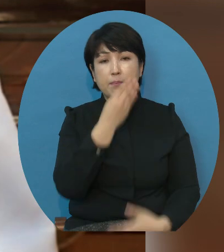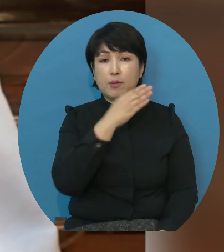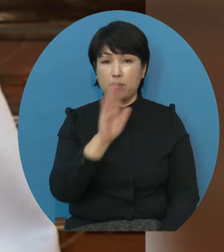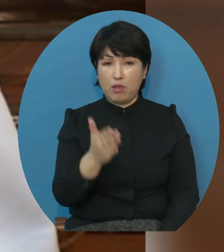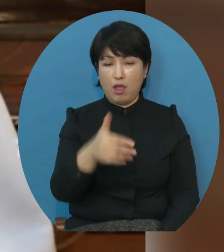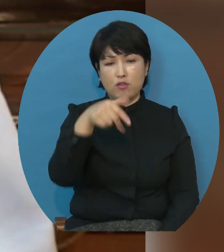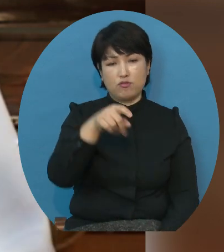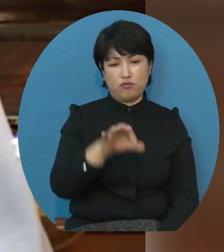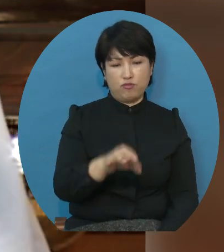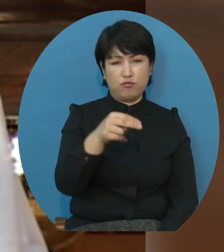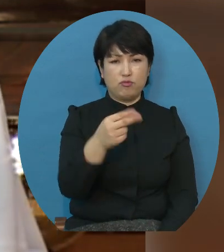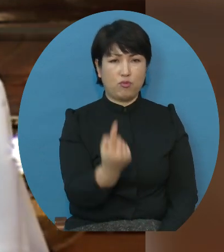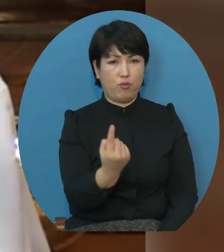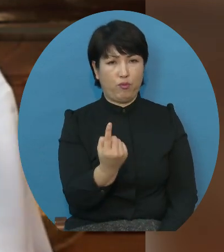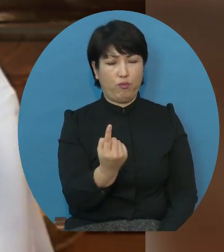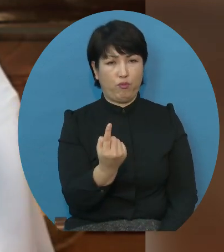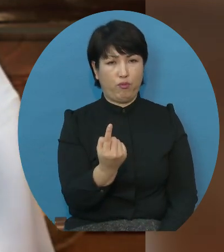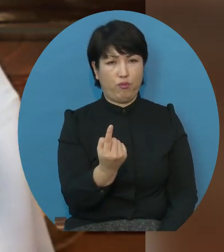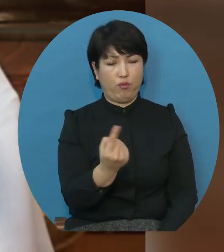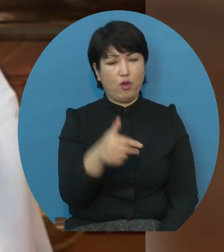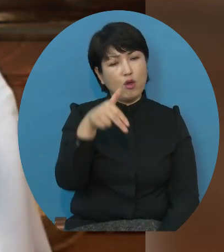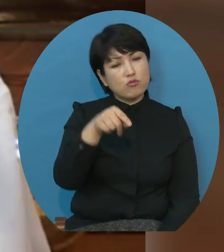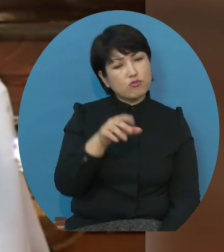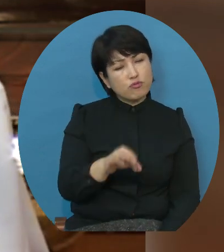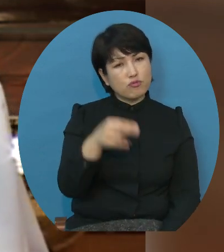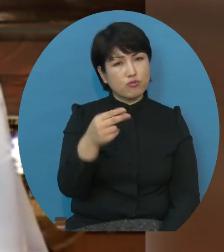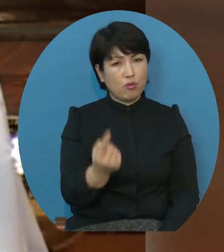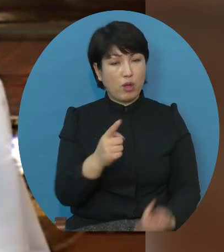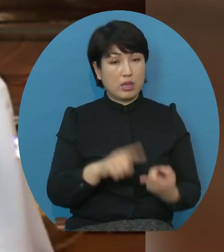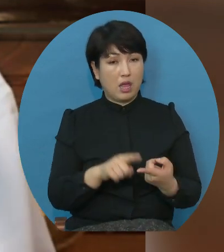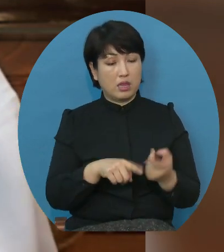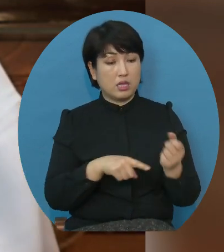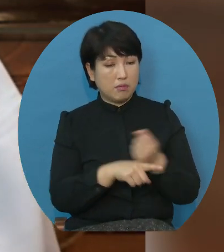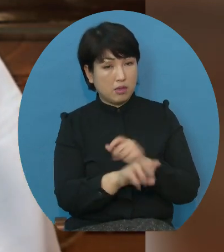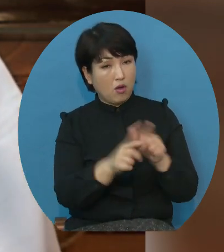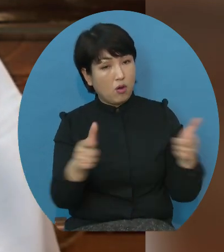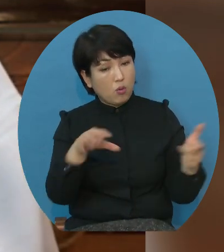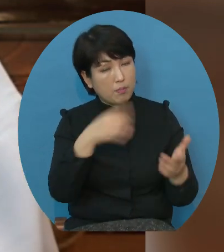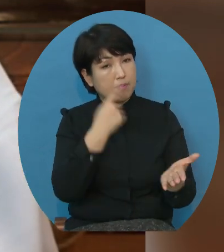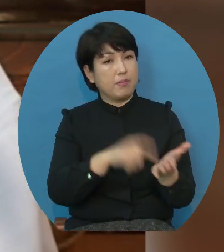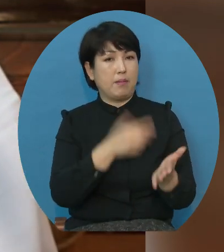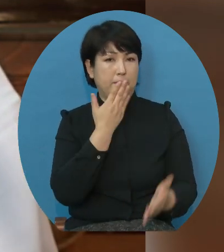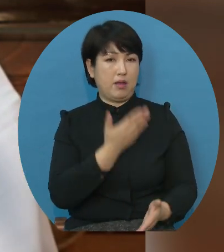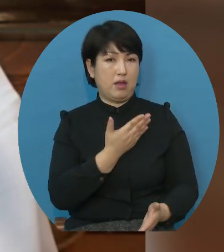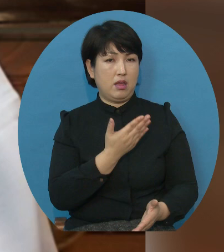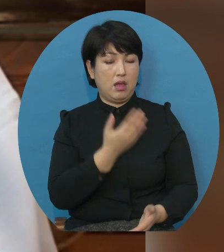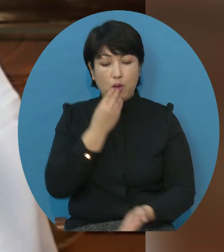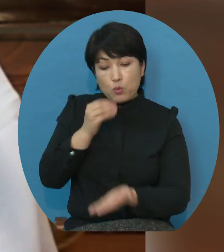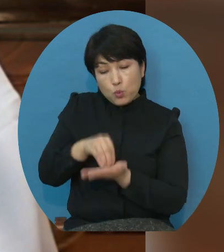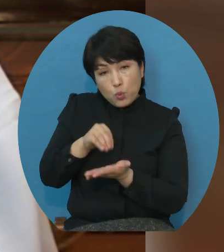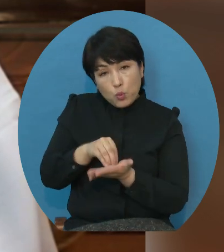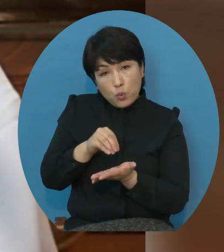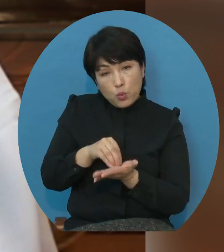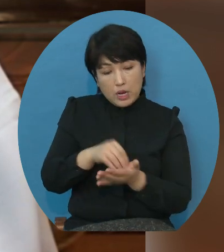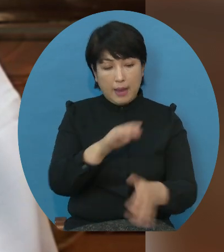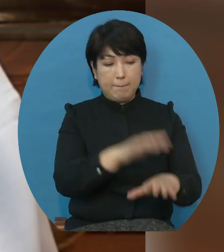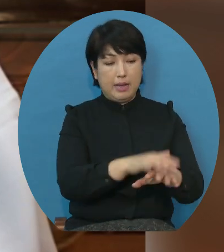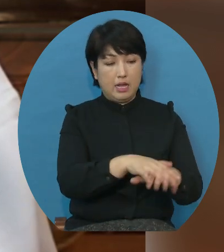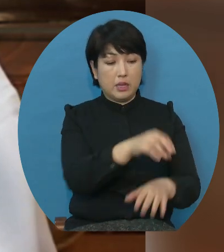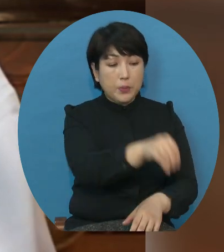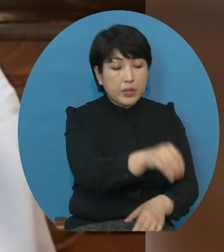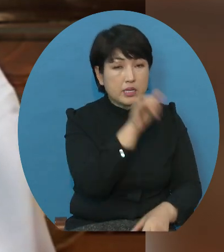이중 도는 야 라고 하셔서 우리가 알 수가 있습니다 돌맹이가 벽돌이 팥의 있으면